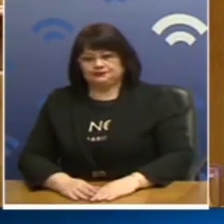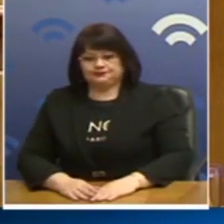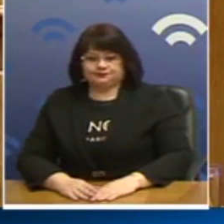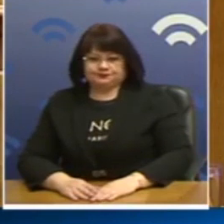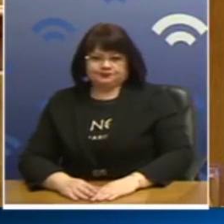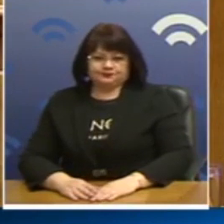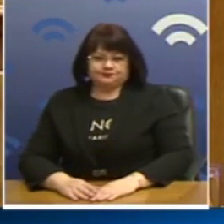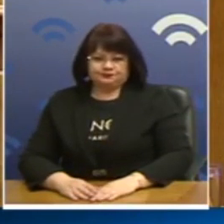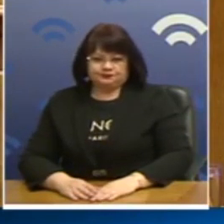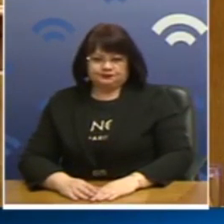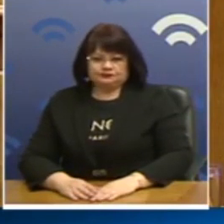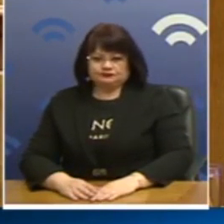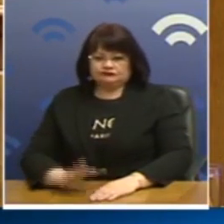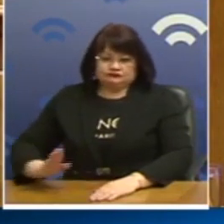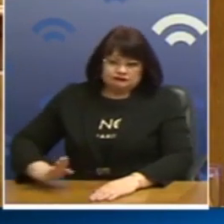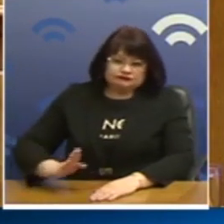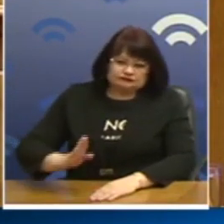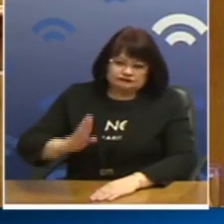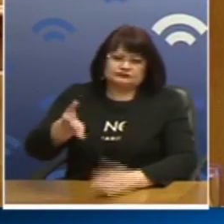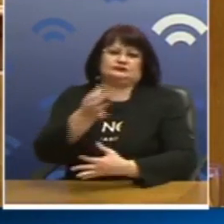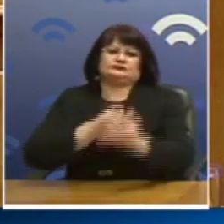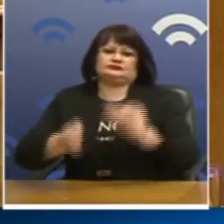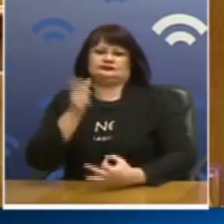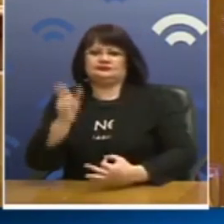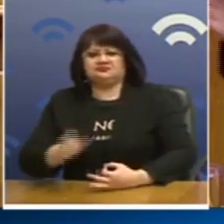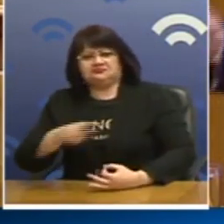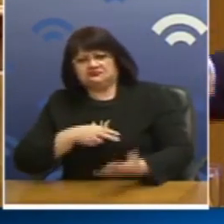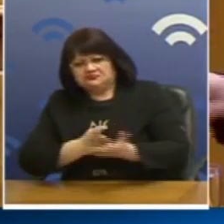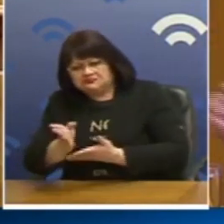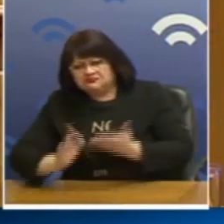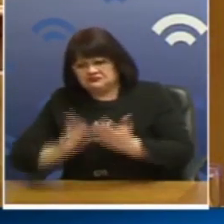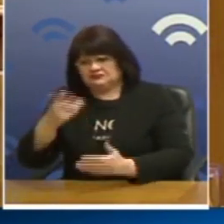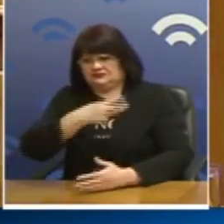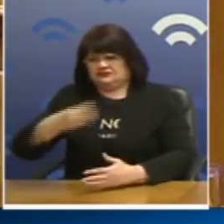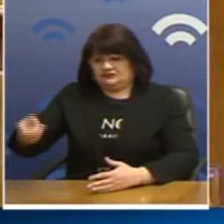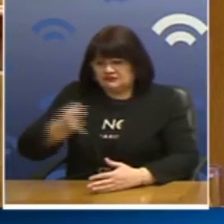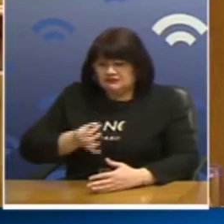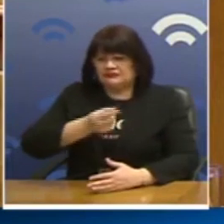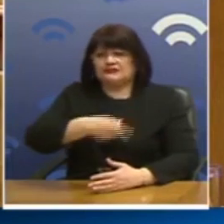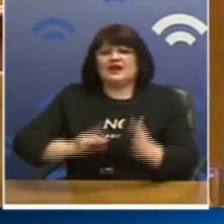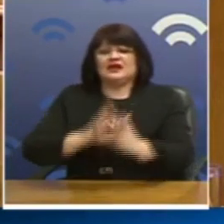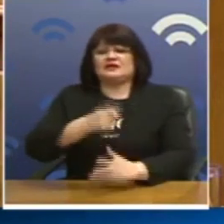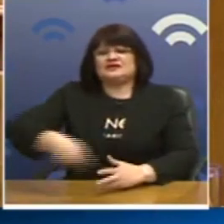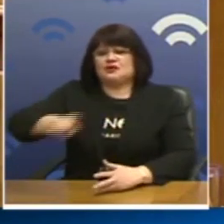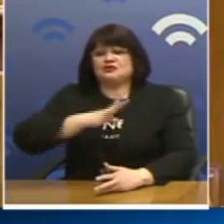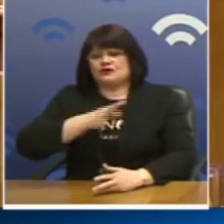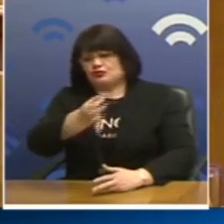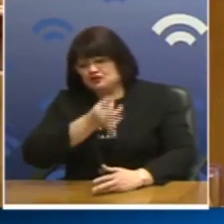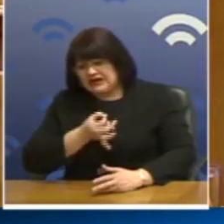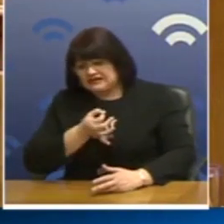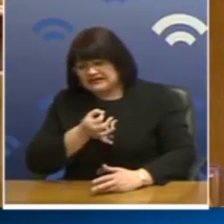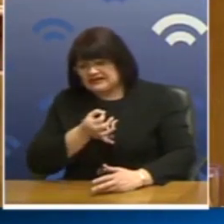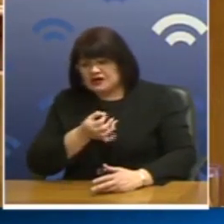και αν βαφτίζεται κάθε φορά, δίκαιη ανάπτυξη από το ΣΥΡΙΖΑ, ανάπτυξη για όλους από εσάς, έχει ως βασική